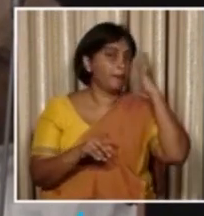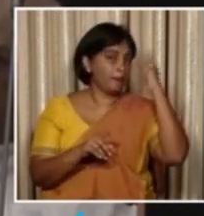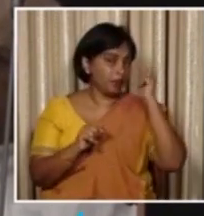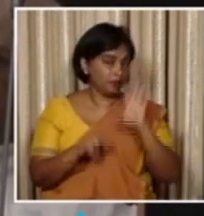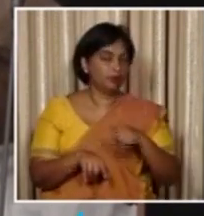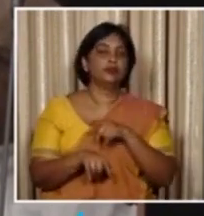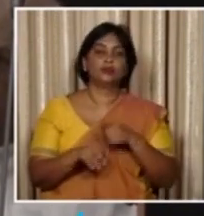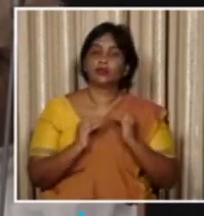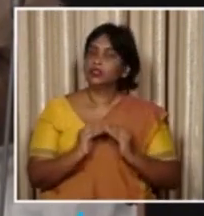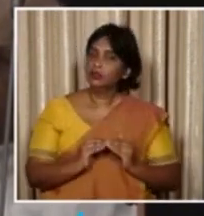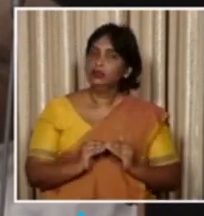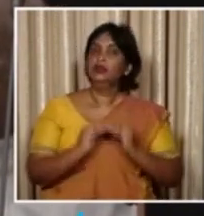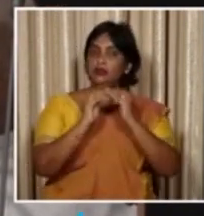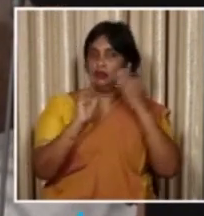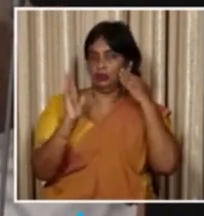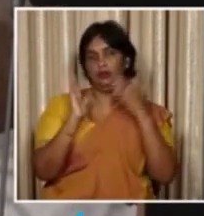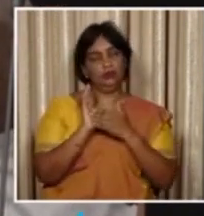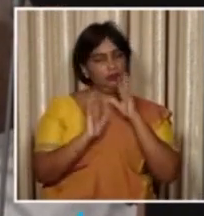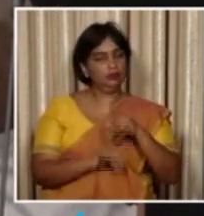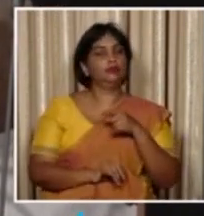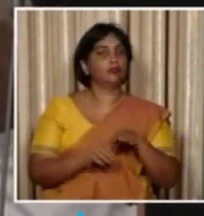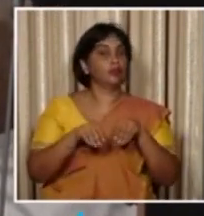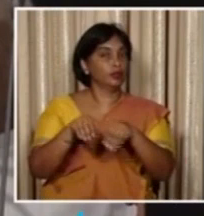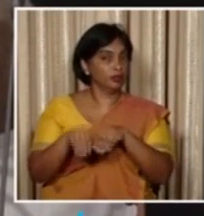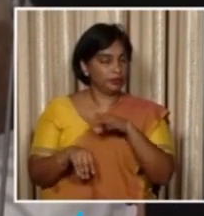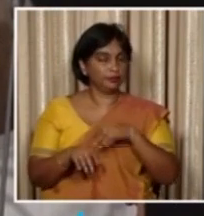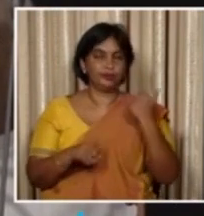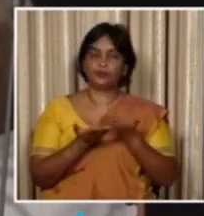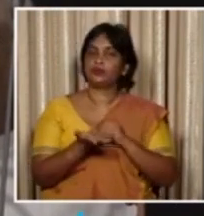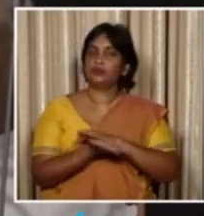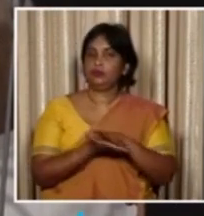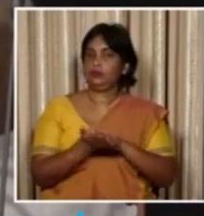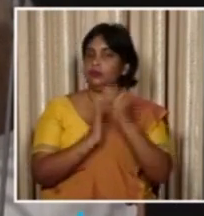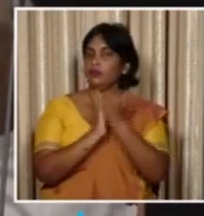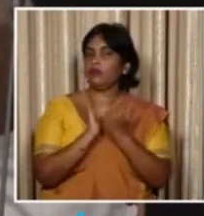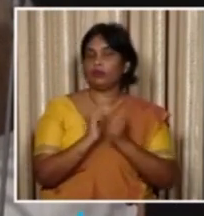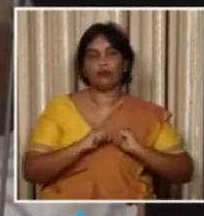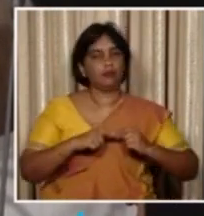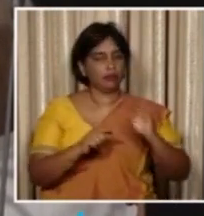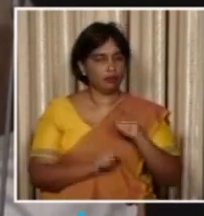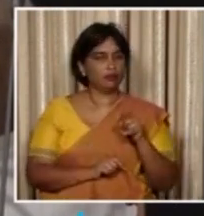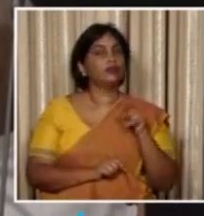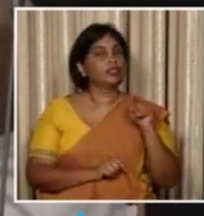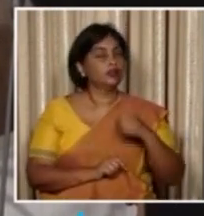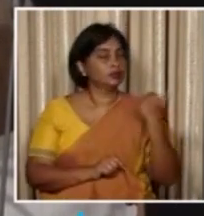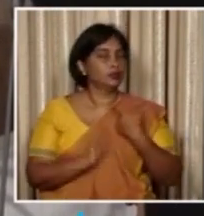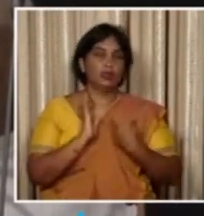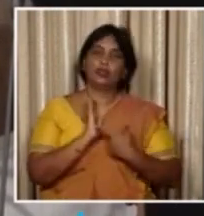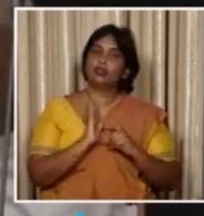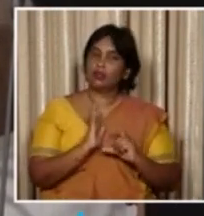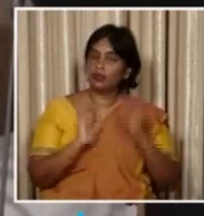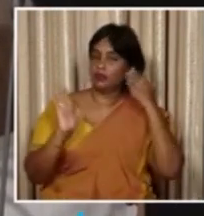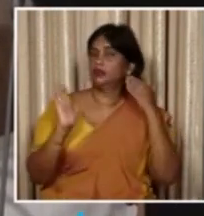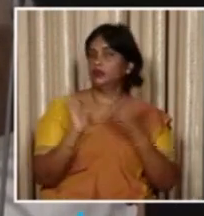ඵලදායිතාවය වර්ධනය කිරීම පදනම් කරගෙන කෘෂිකාර්මික නවීකරණ වැඩසටහන දියත් කර තිබෙනවා. නවීන තාක්ෂණය